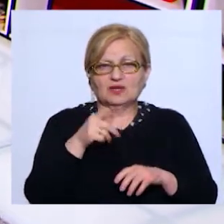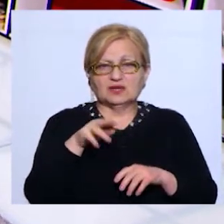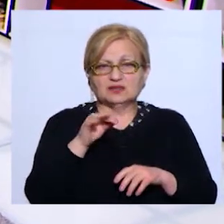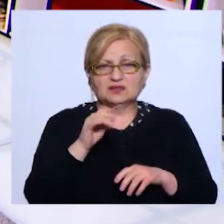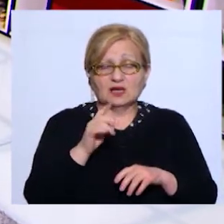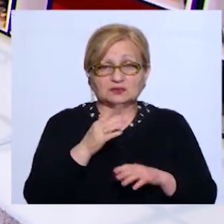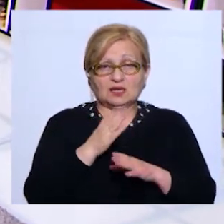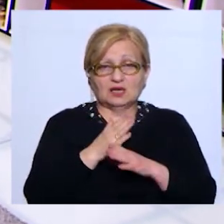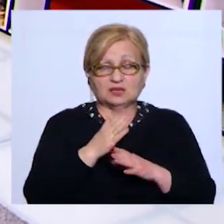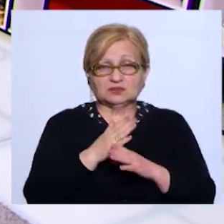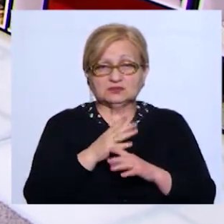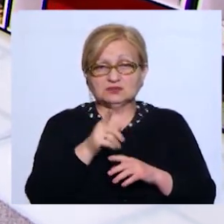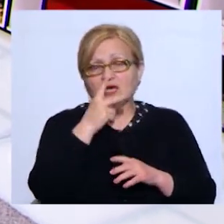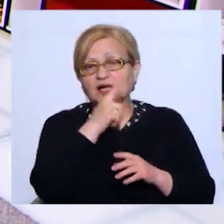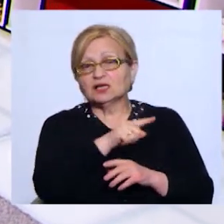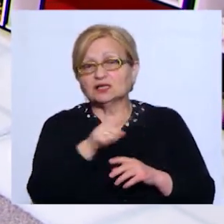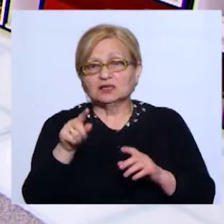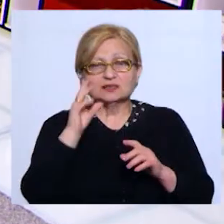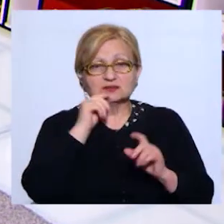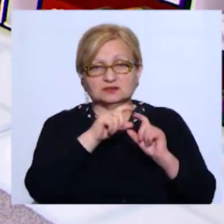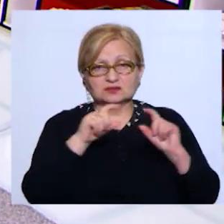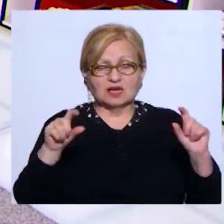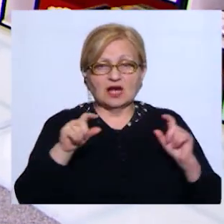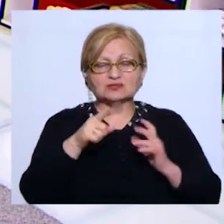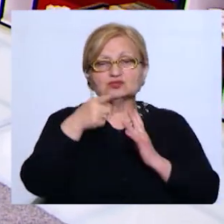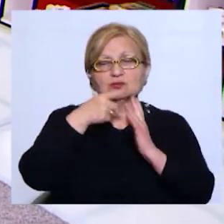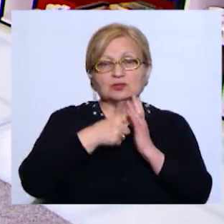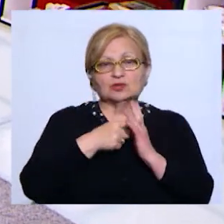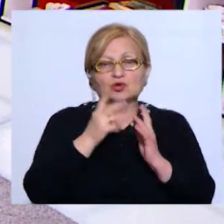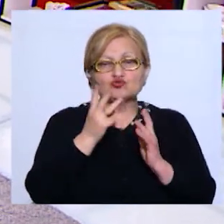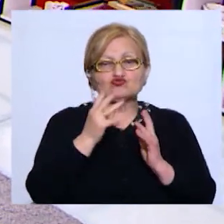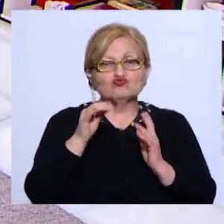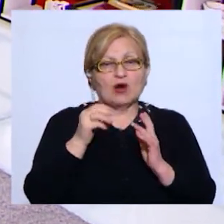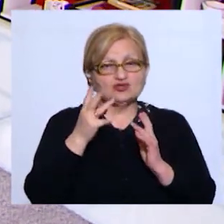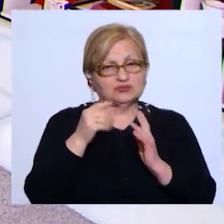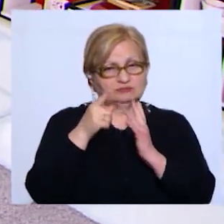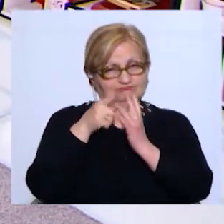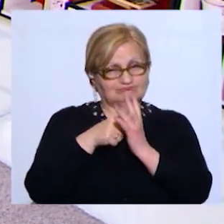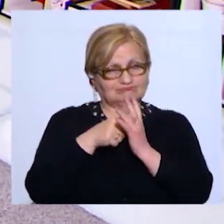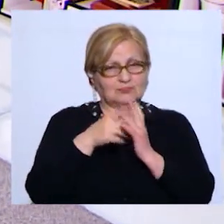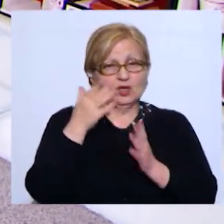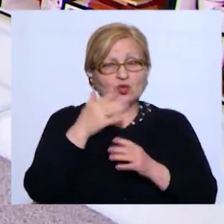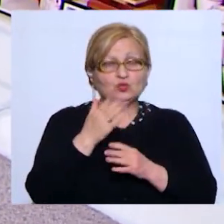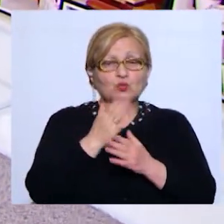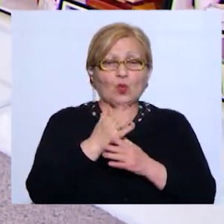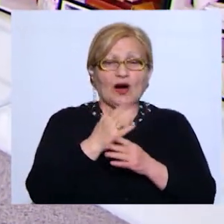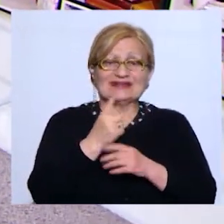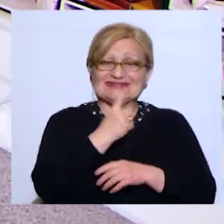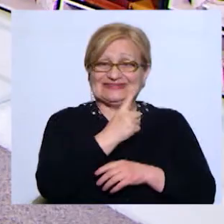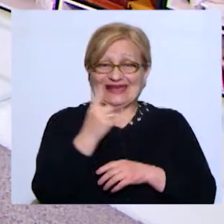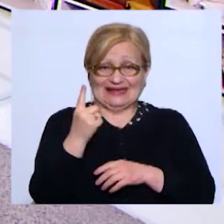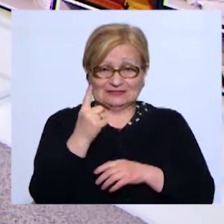მონაცემების მედიანა არის მონაცემების შუა მონაცემი, ის რომელიც შუაშია. თუ გვაქვს